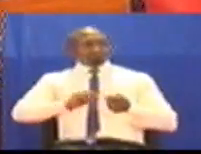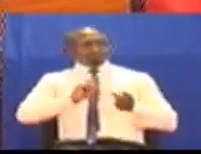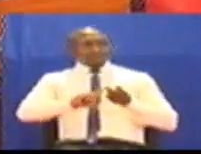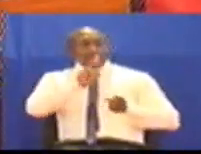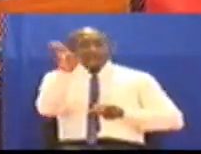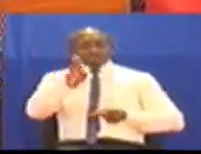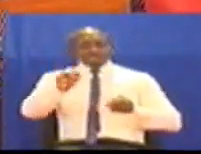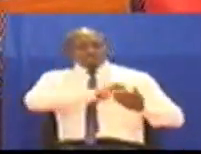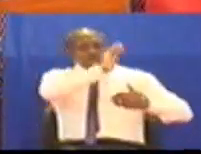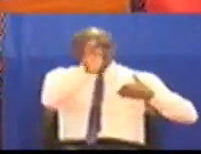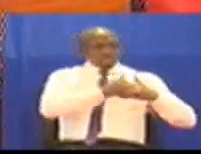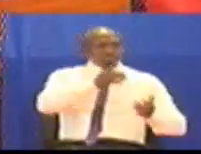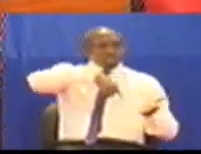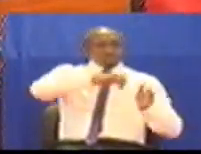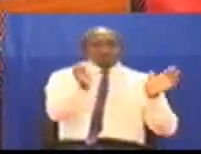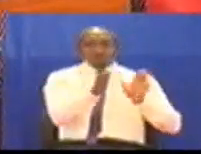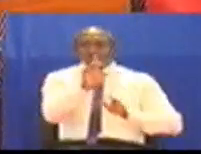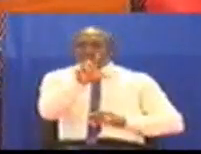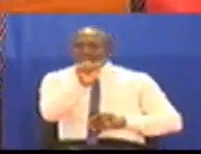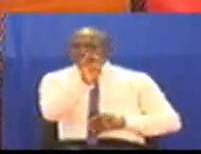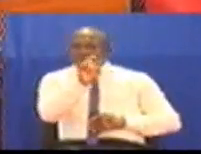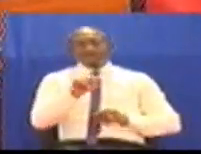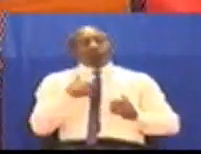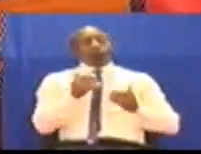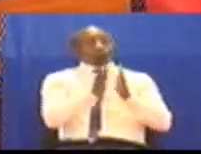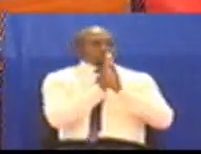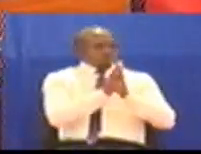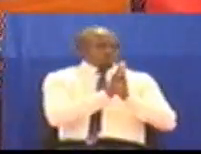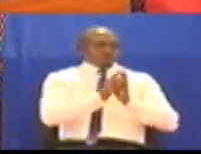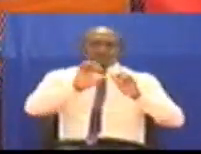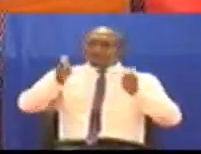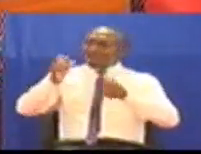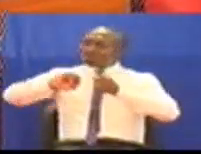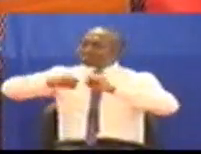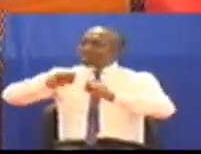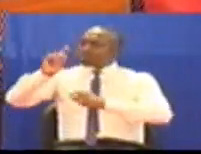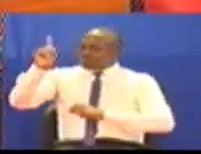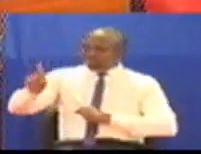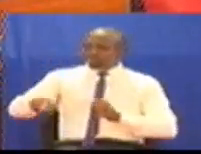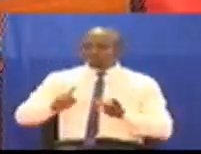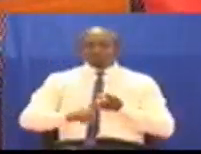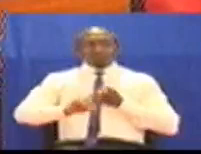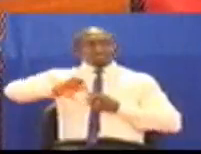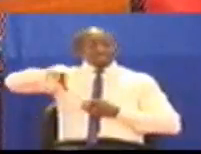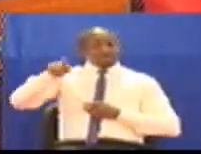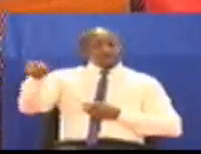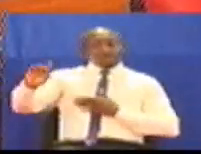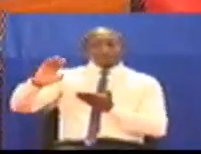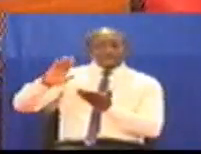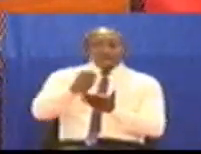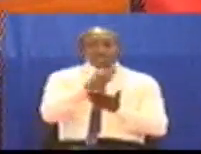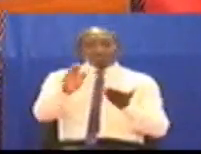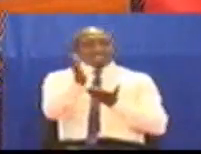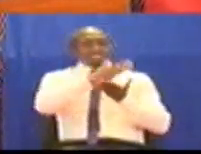mdi mdogo wa Laela, tunamshukuru. Lakini bado kuna changamoto kubwa. Lile jimbo limegawanyika katika